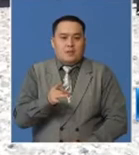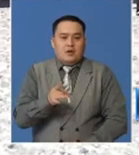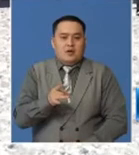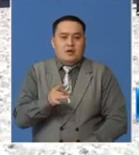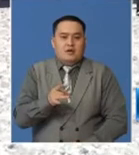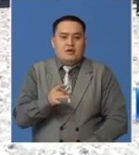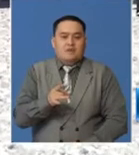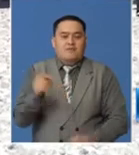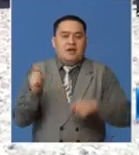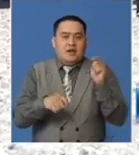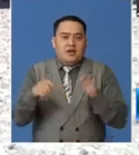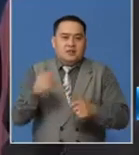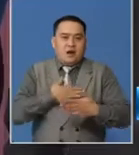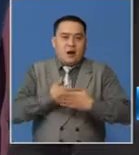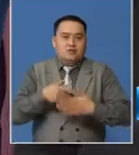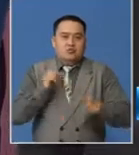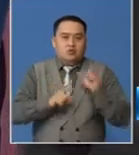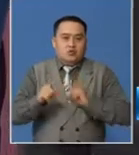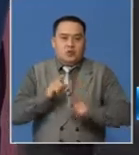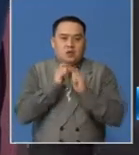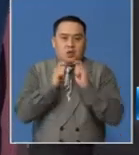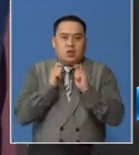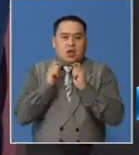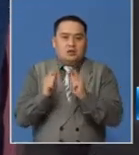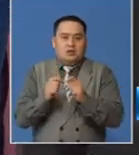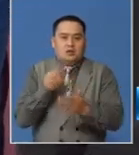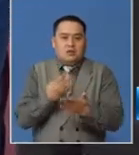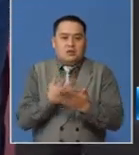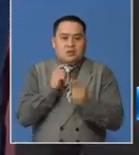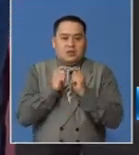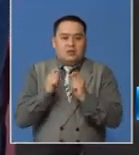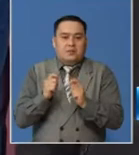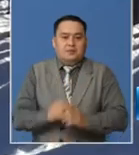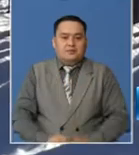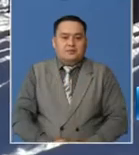конце фестиваля самые активные студенты награждены грамотами и ценными призами.